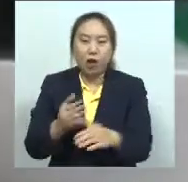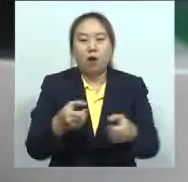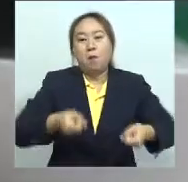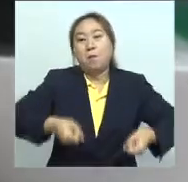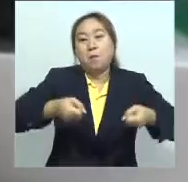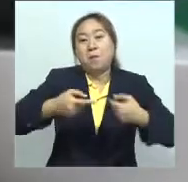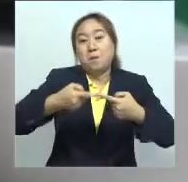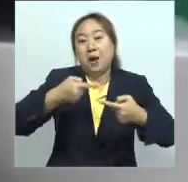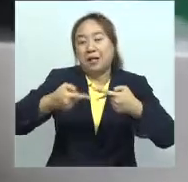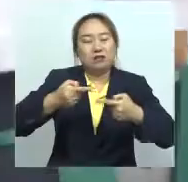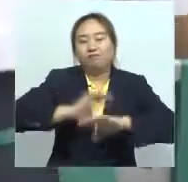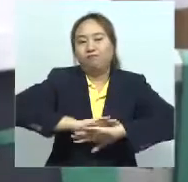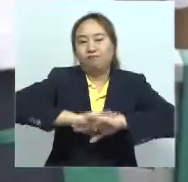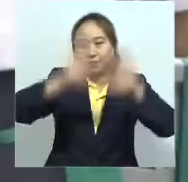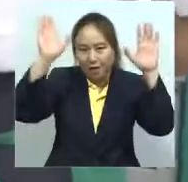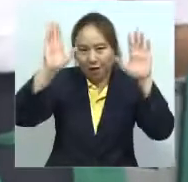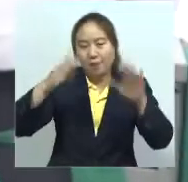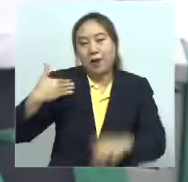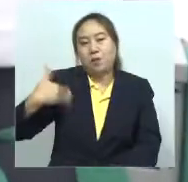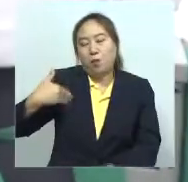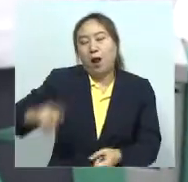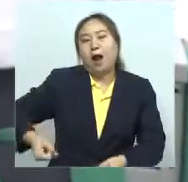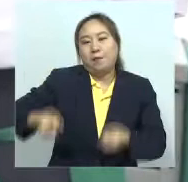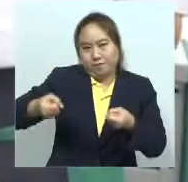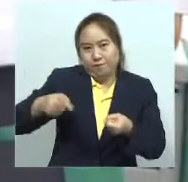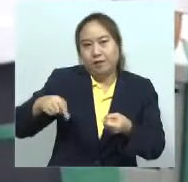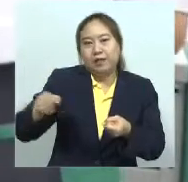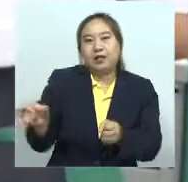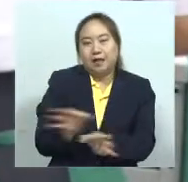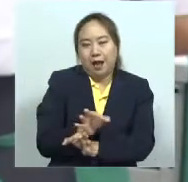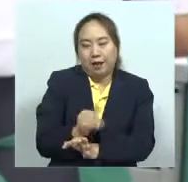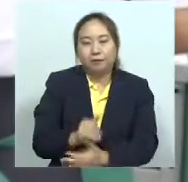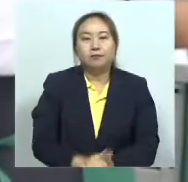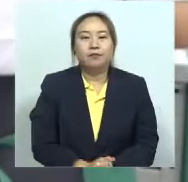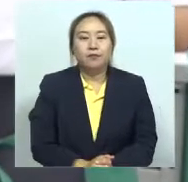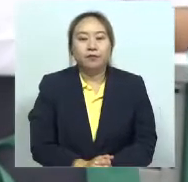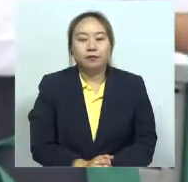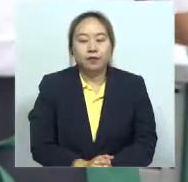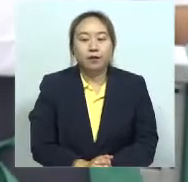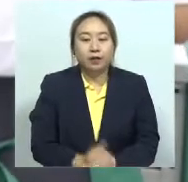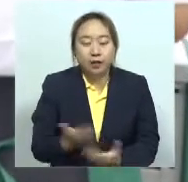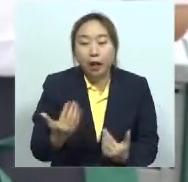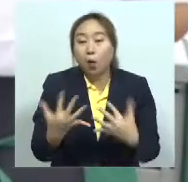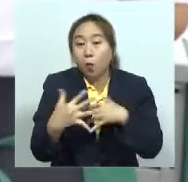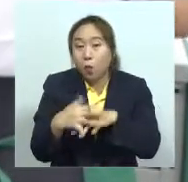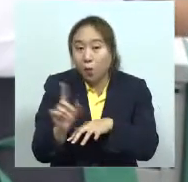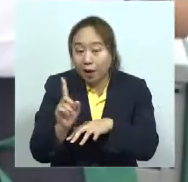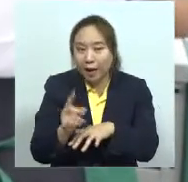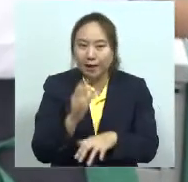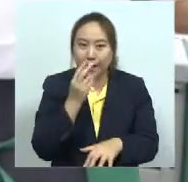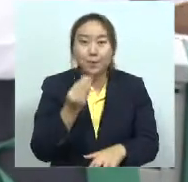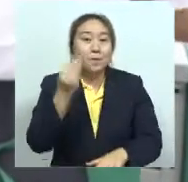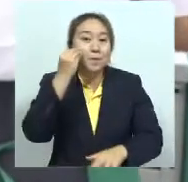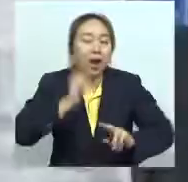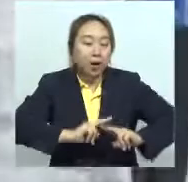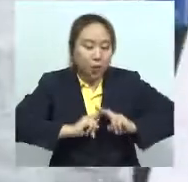หันมาใช้ถุงผ้าในการจับจ่ายใช้สอยและดำเนินชีวิตประจำวันแทนนะคะรวมทั้งร่วมกันเก็บและคัดแยกขยะ